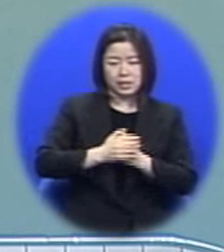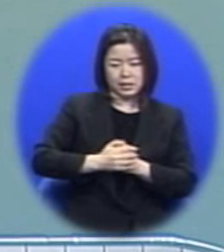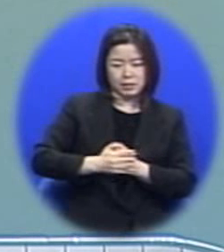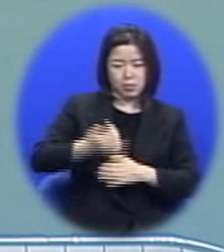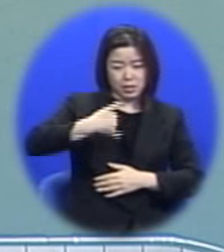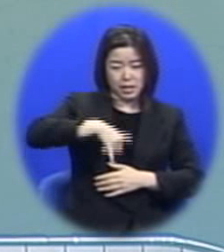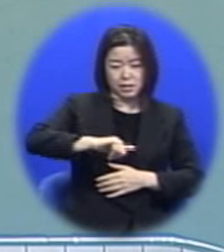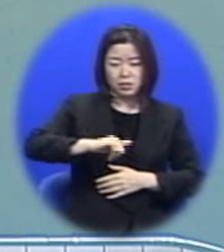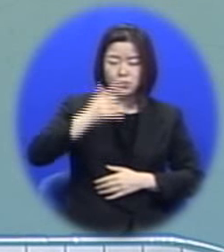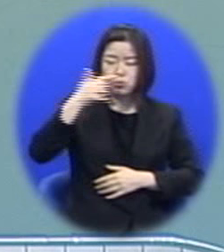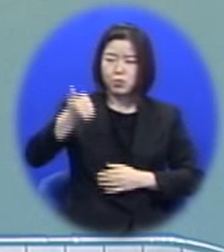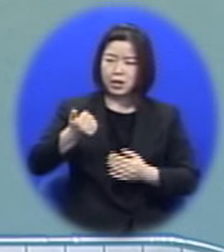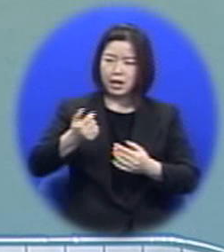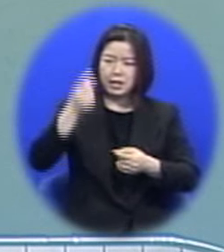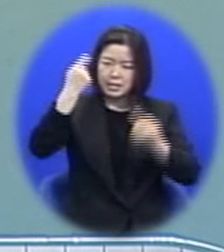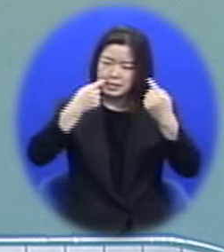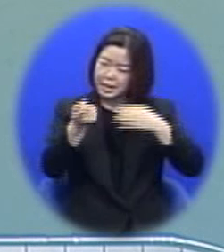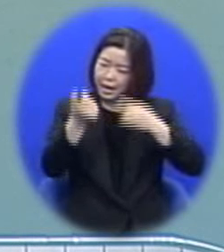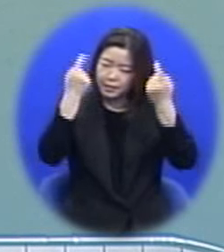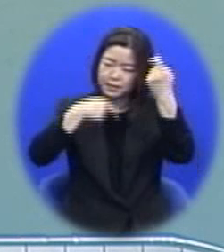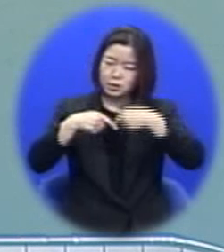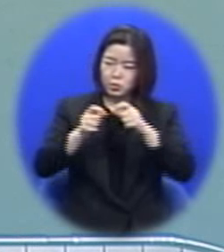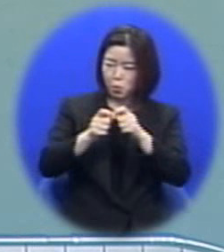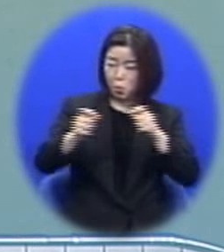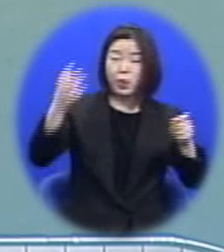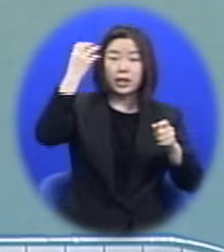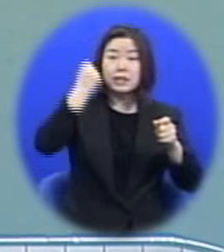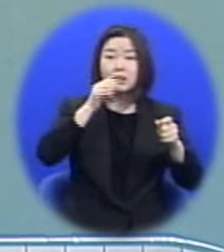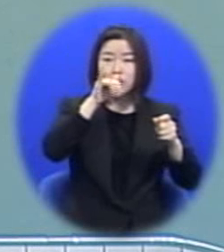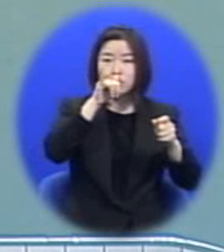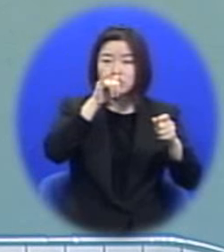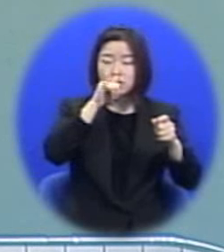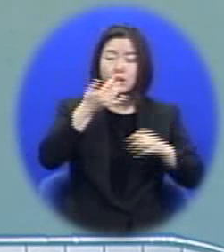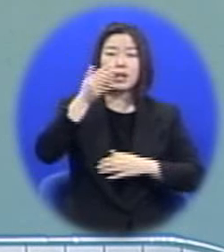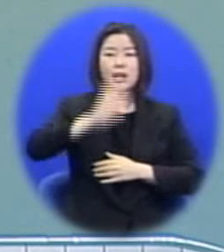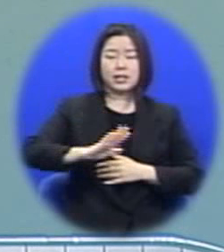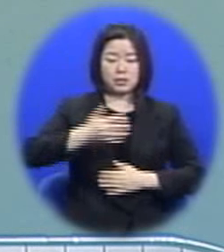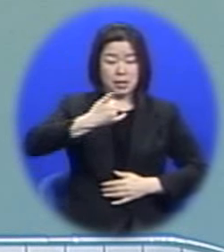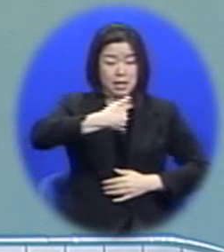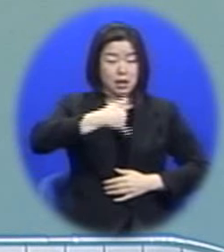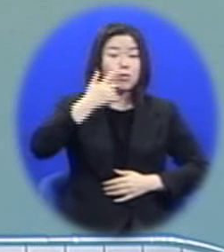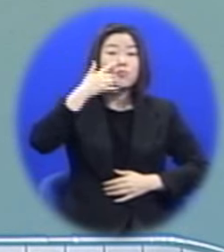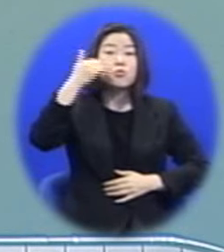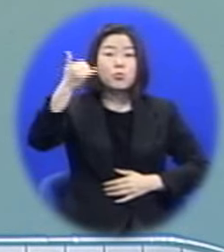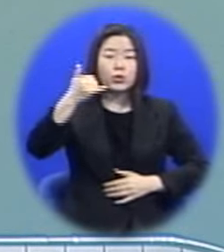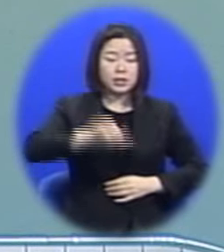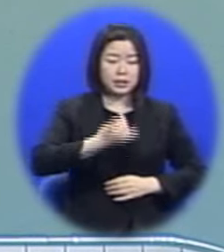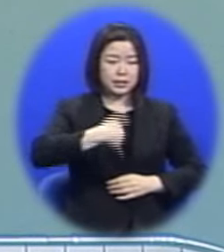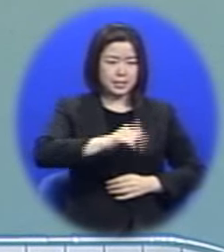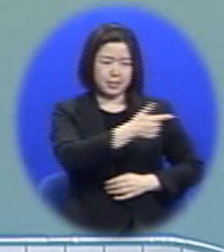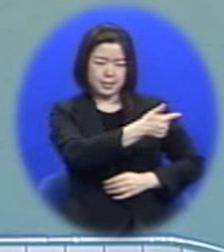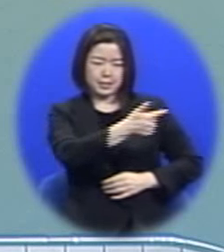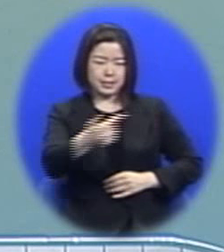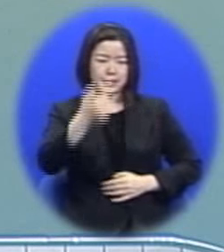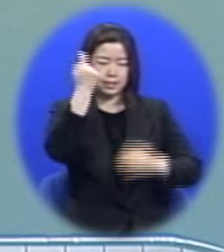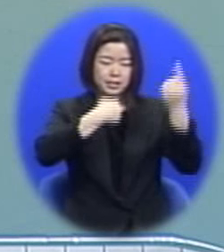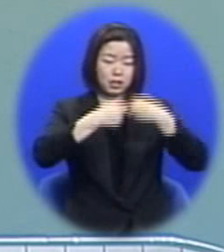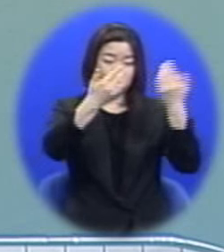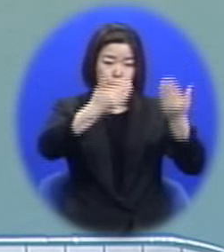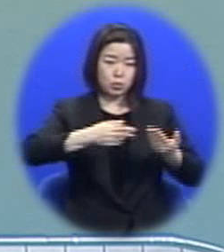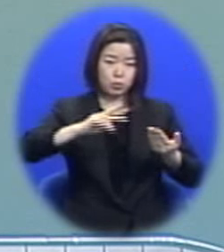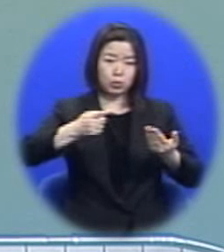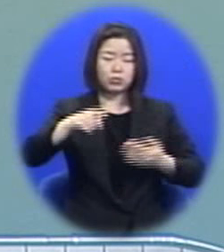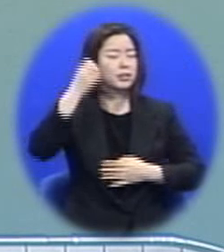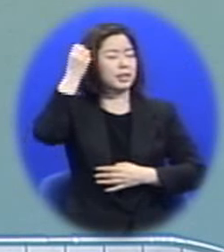오래 기억합니다. 근데 부모는 자녀가 큰 상처를 준 것도 잊어버려요.